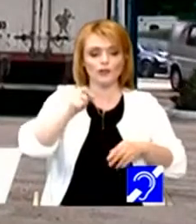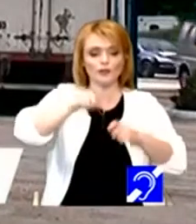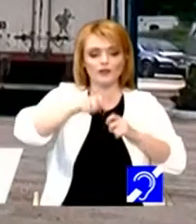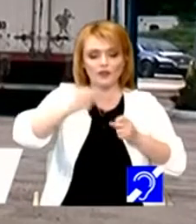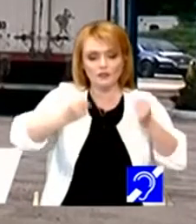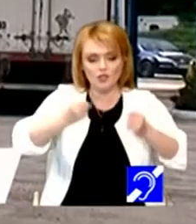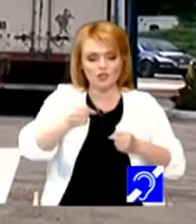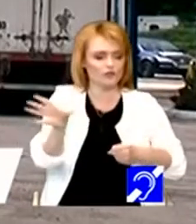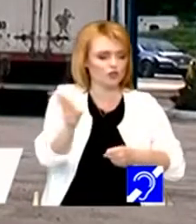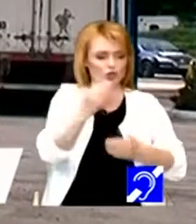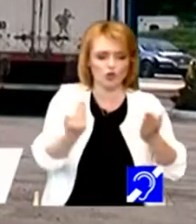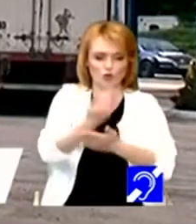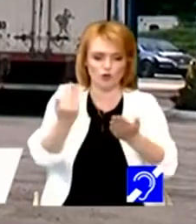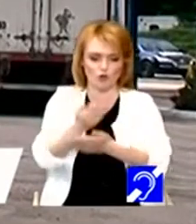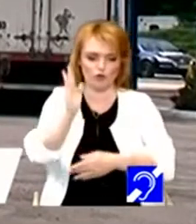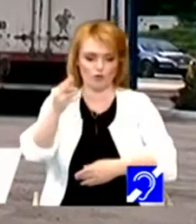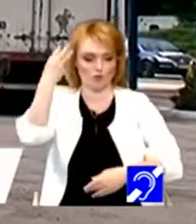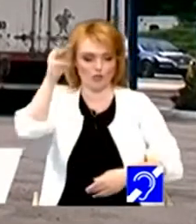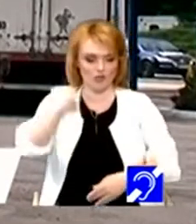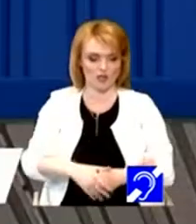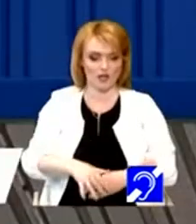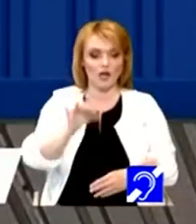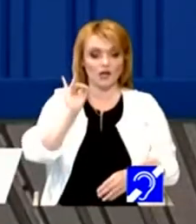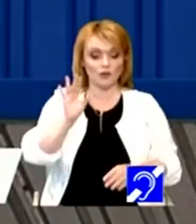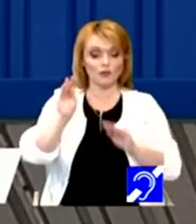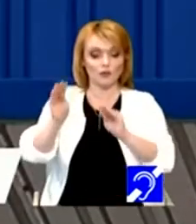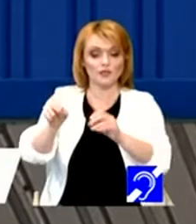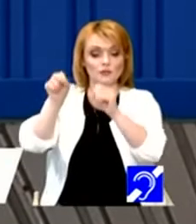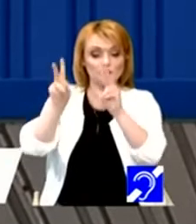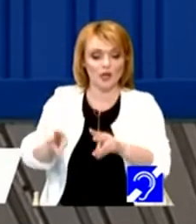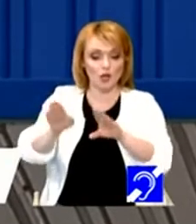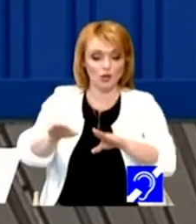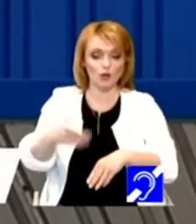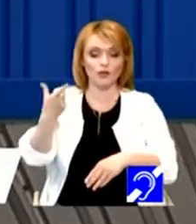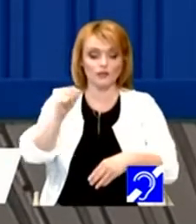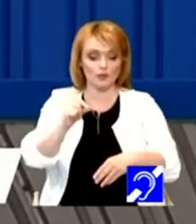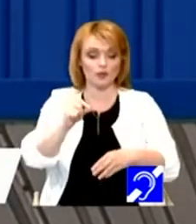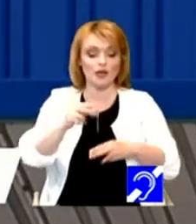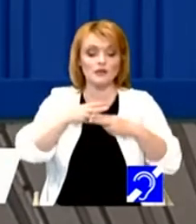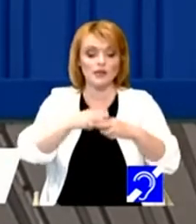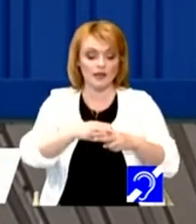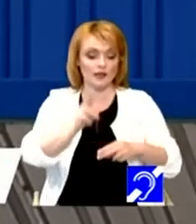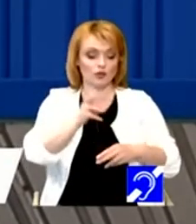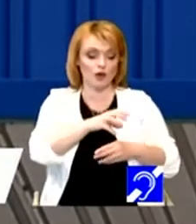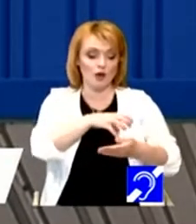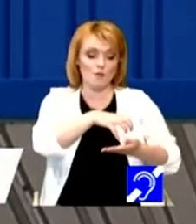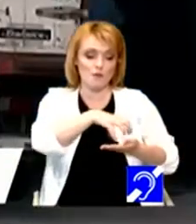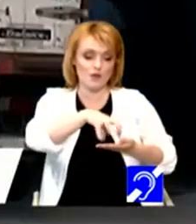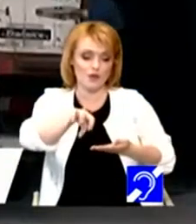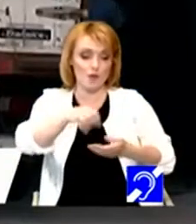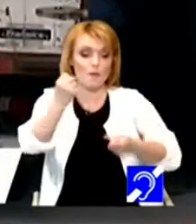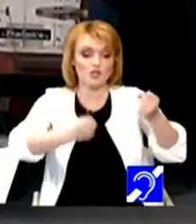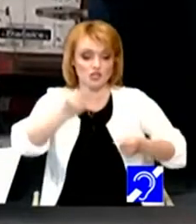vor construi altele 6 noi. Se va amenaja și o platformă specială pentru aparatul care va scana vehiculele ce vor